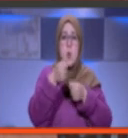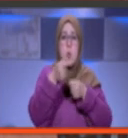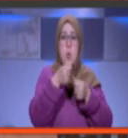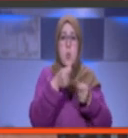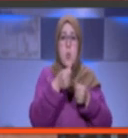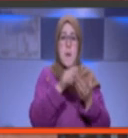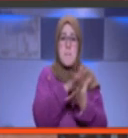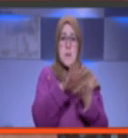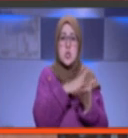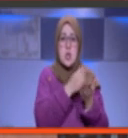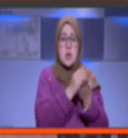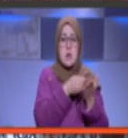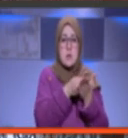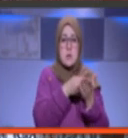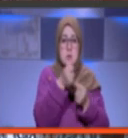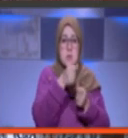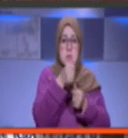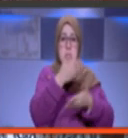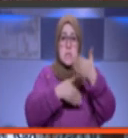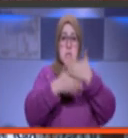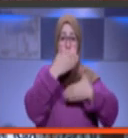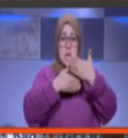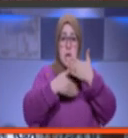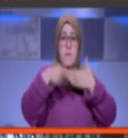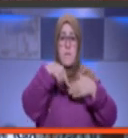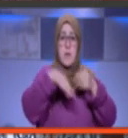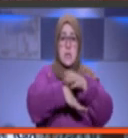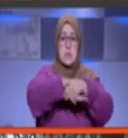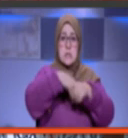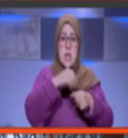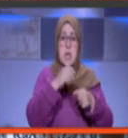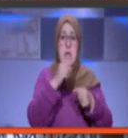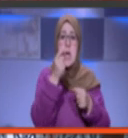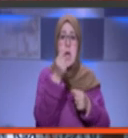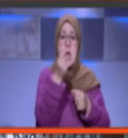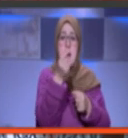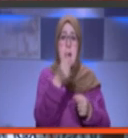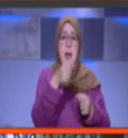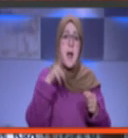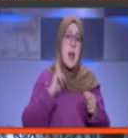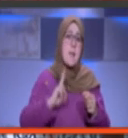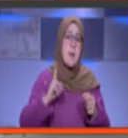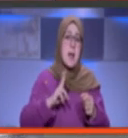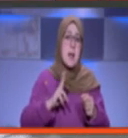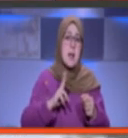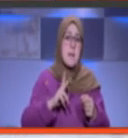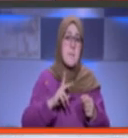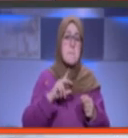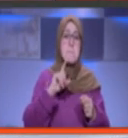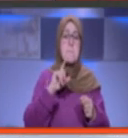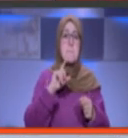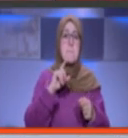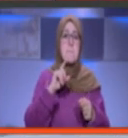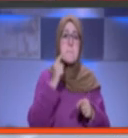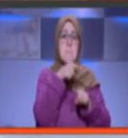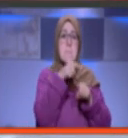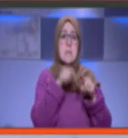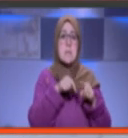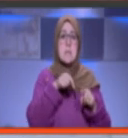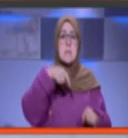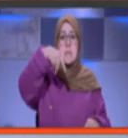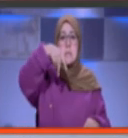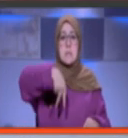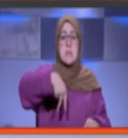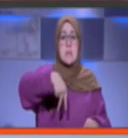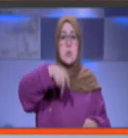تراجع الناتج المحلي الإجمالي في ألمانيا خلال 2020 بنسبة تتراوح ما بين